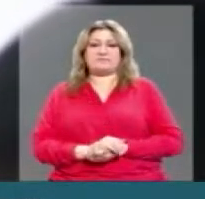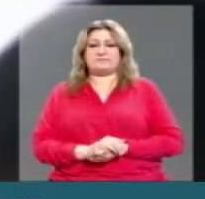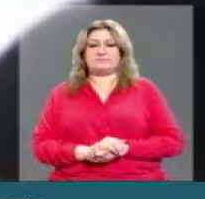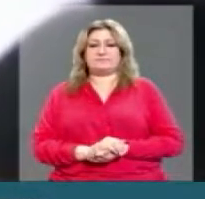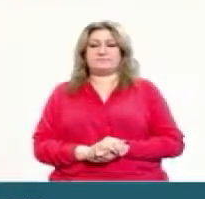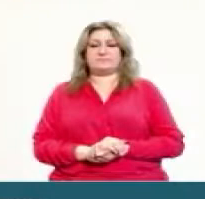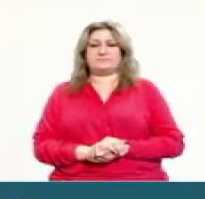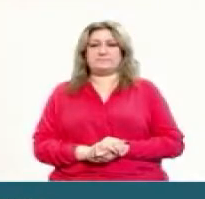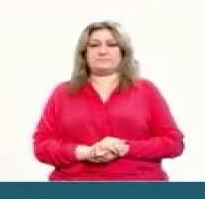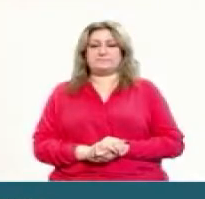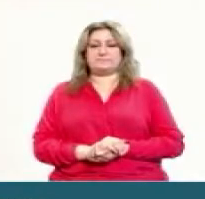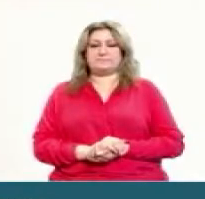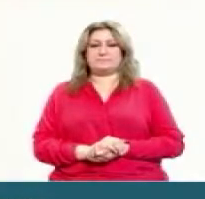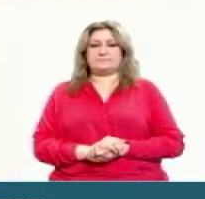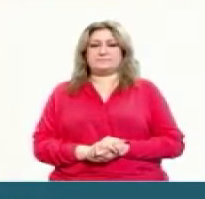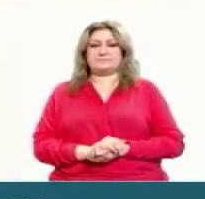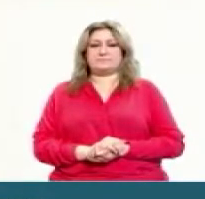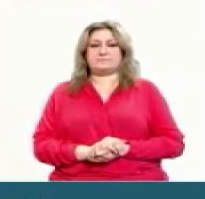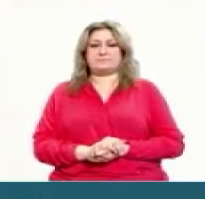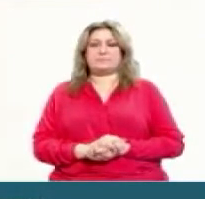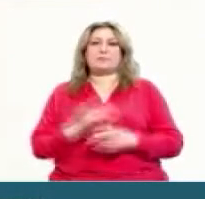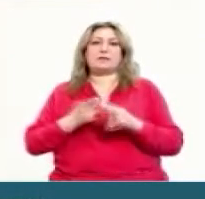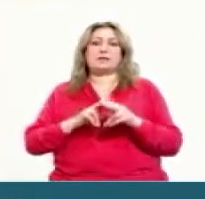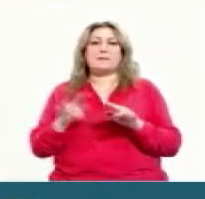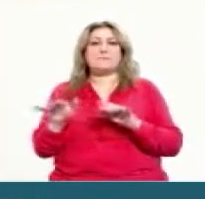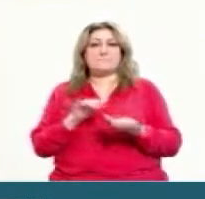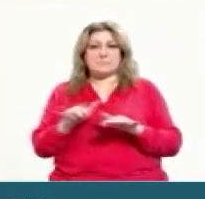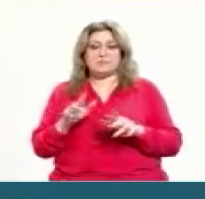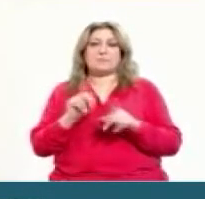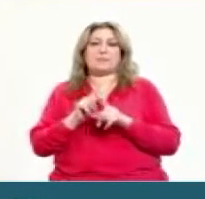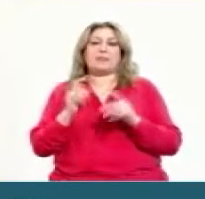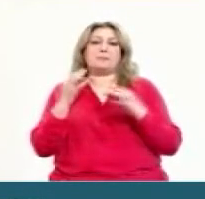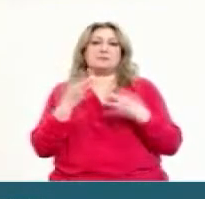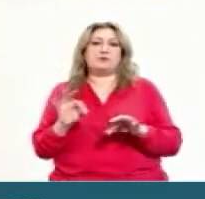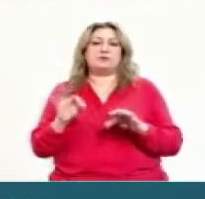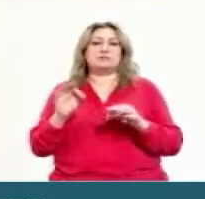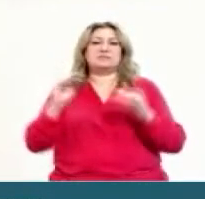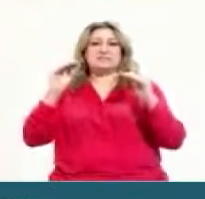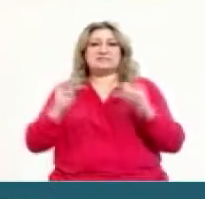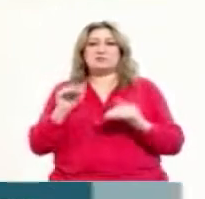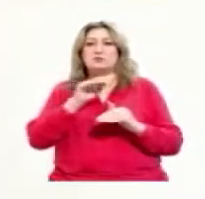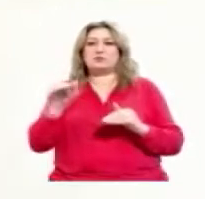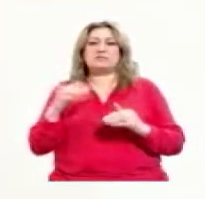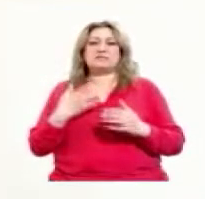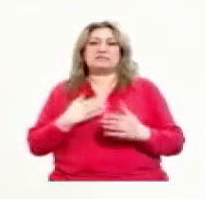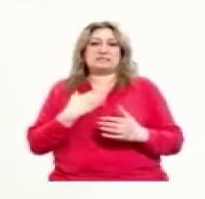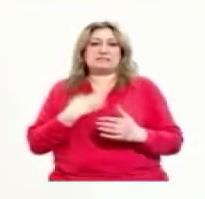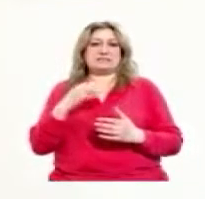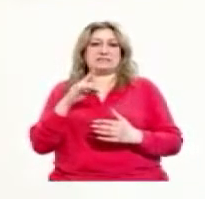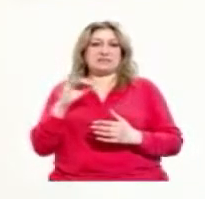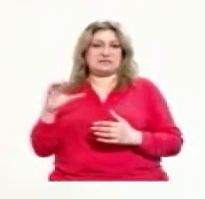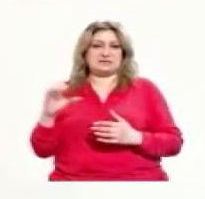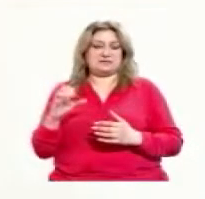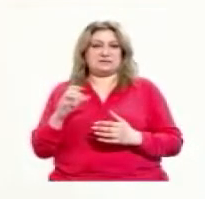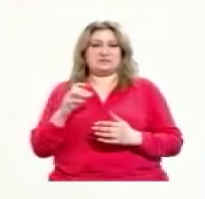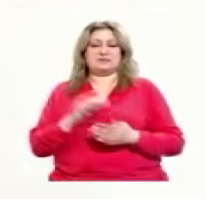дейді мамандар. Психологиялық тұрғыдан балаға өте қолайлы. И ата-анаға да. Ата-ана енді балаларына мүмкіндік